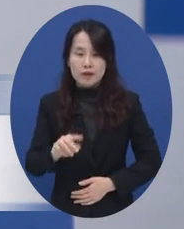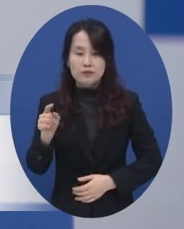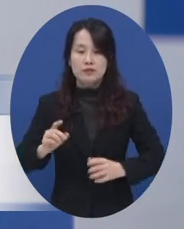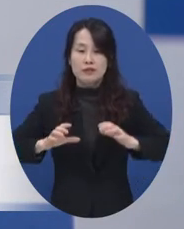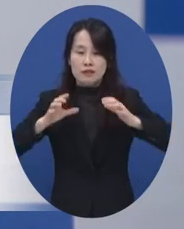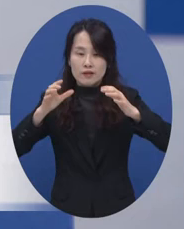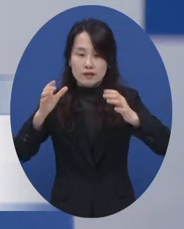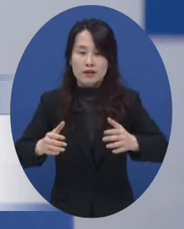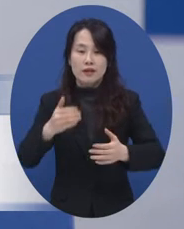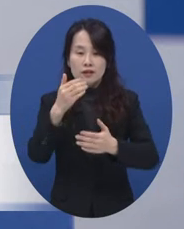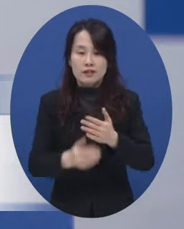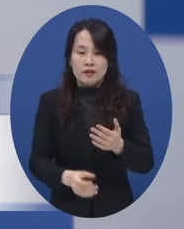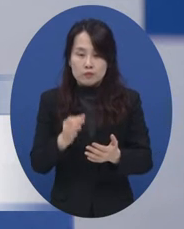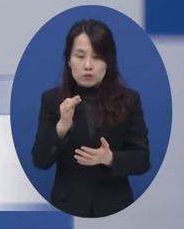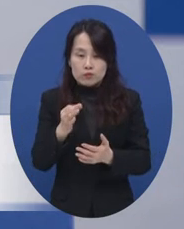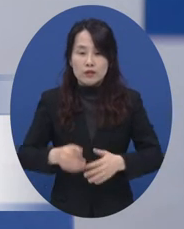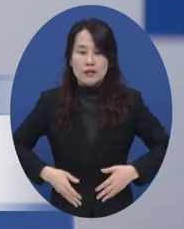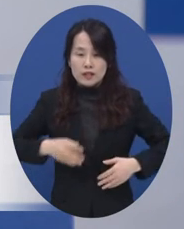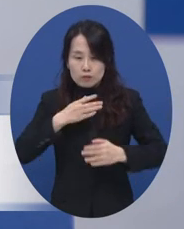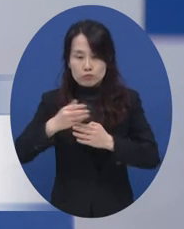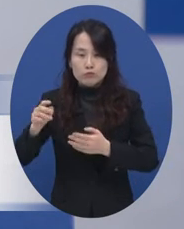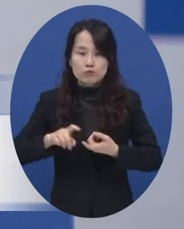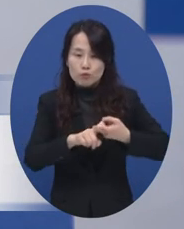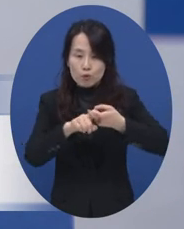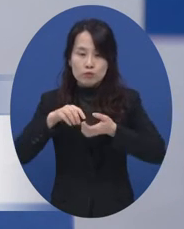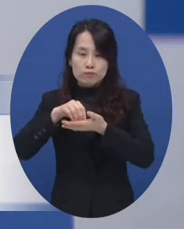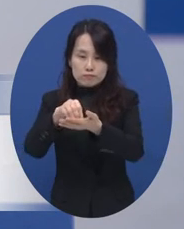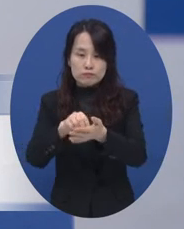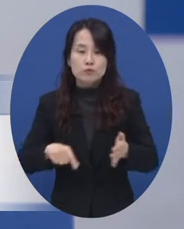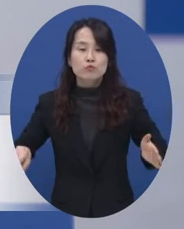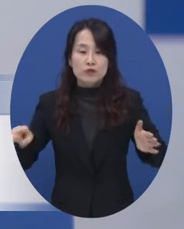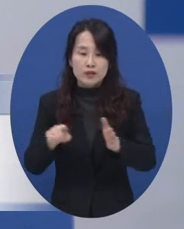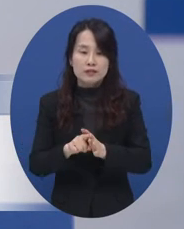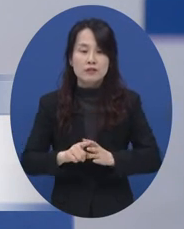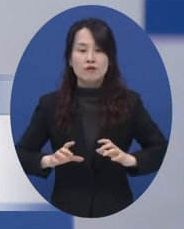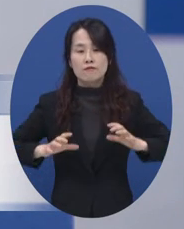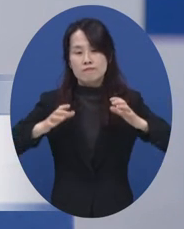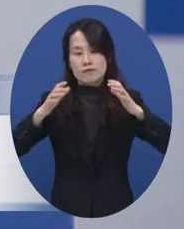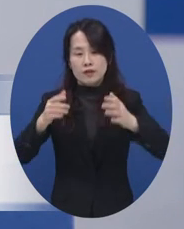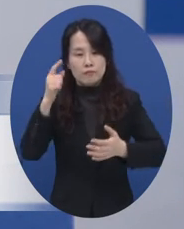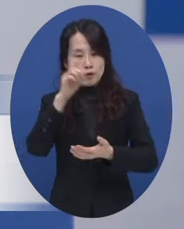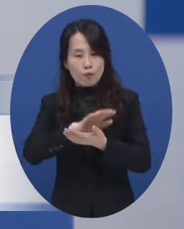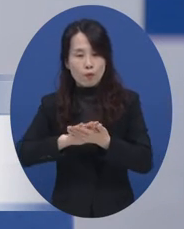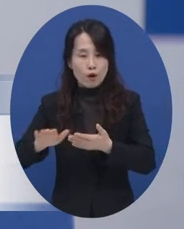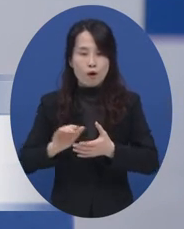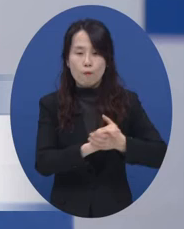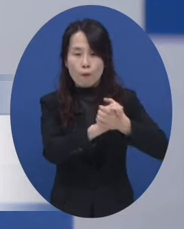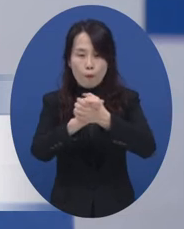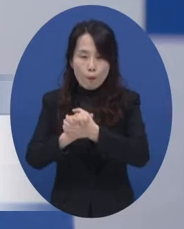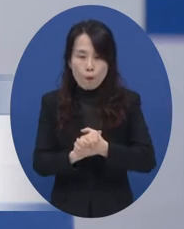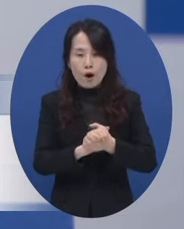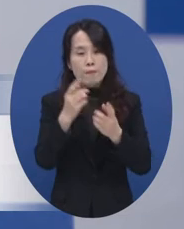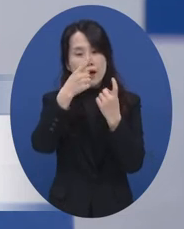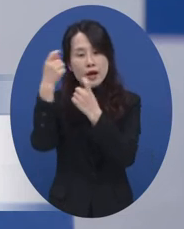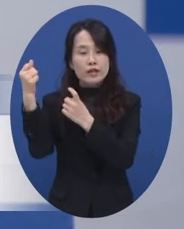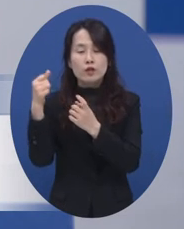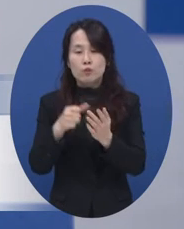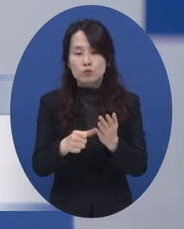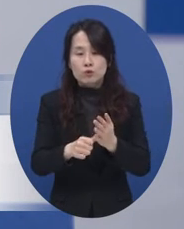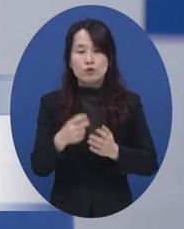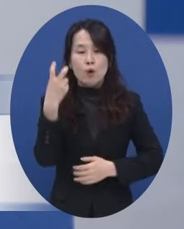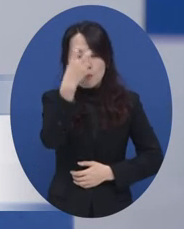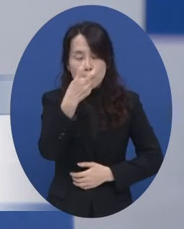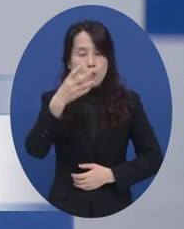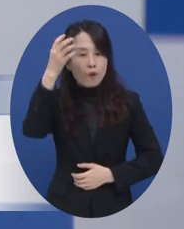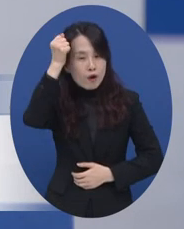남북 공동 등재를 통해서 전 세계가 평화와 화합의 상징물로 보호하고 기억할 수